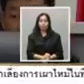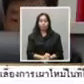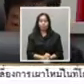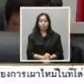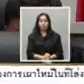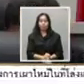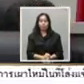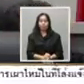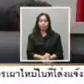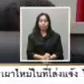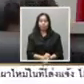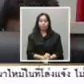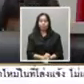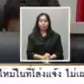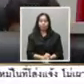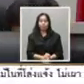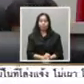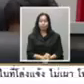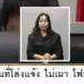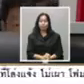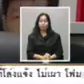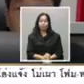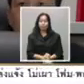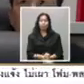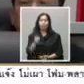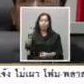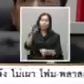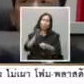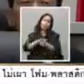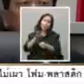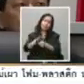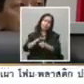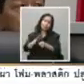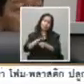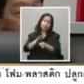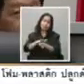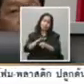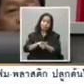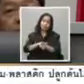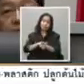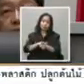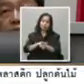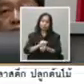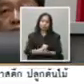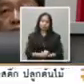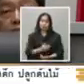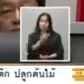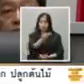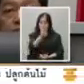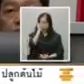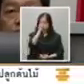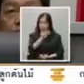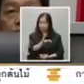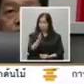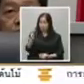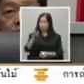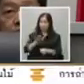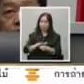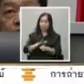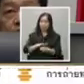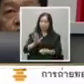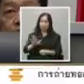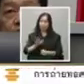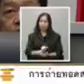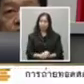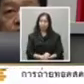ท่านประท้วงครับผมประท้วงท่านประธานครับ พอแล้วครับท่านนิยมครับท่านเสรีจะได้อภิปรายครับพอแล้วครับ